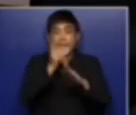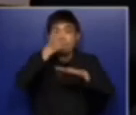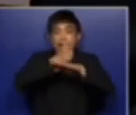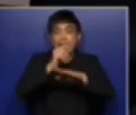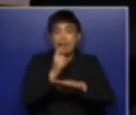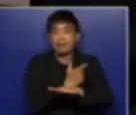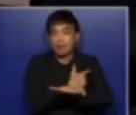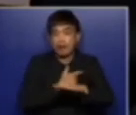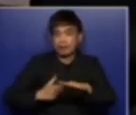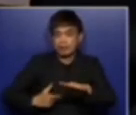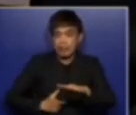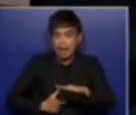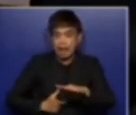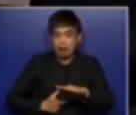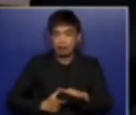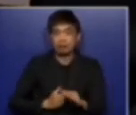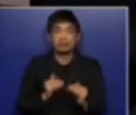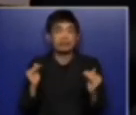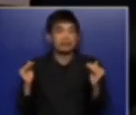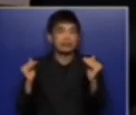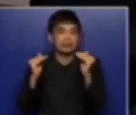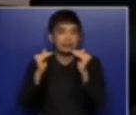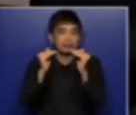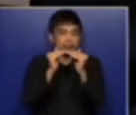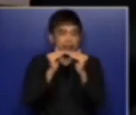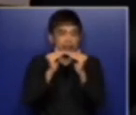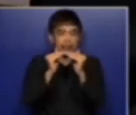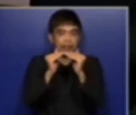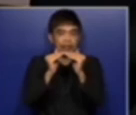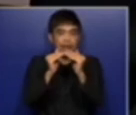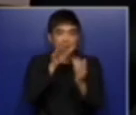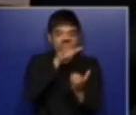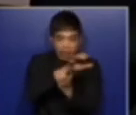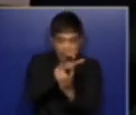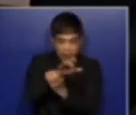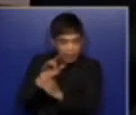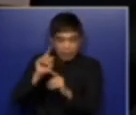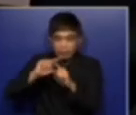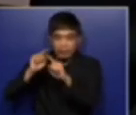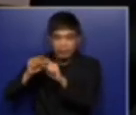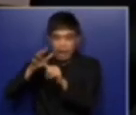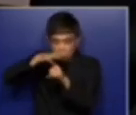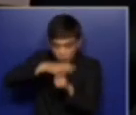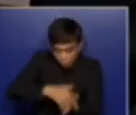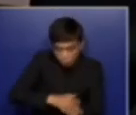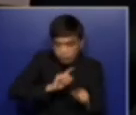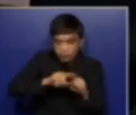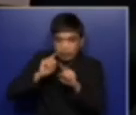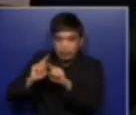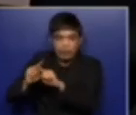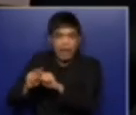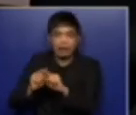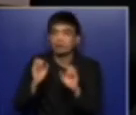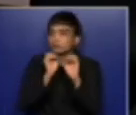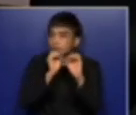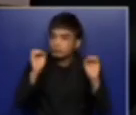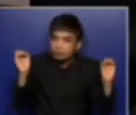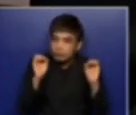นของผู้นับถือศาสนาอื่นๆหรือศาสนาพุทธเลยแม้แต่ค